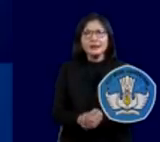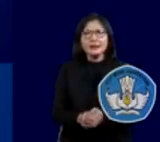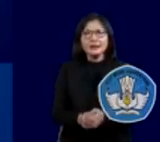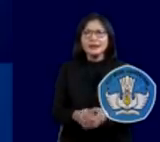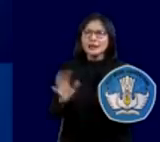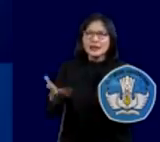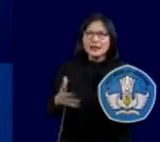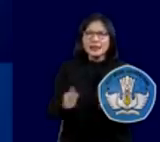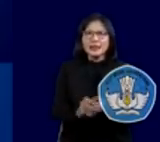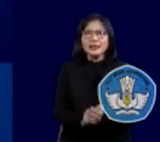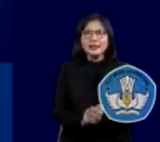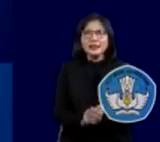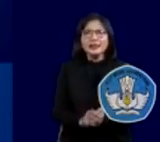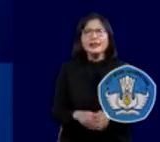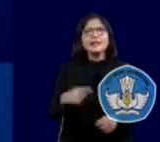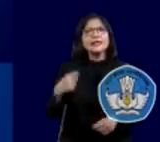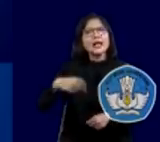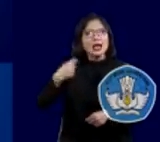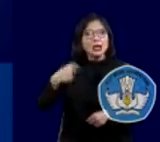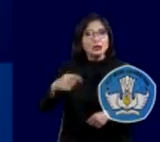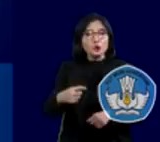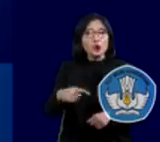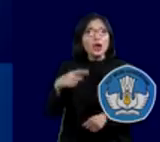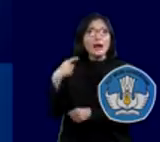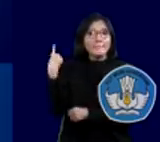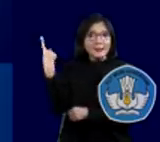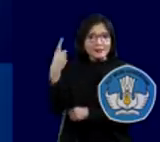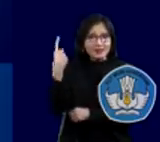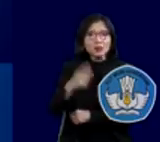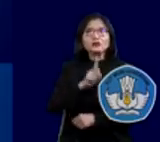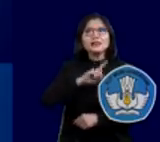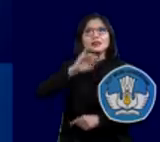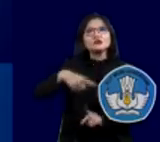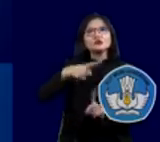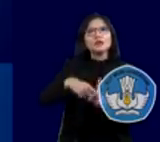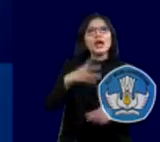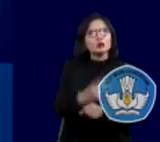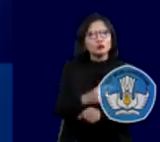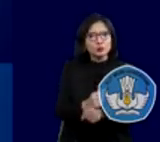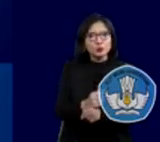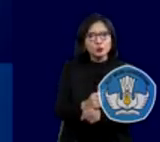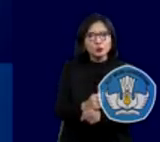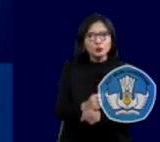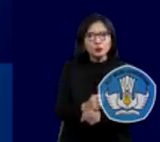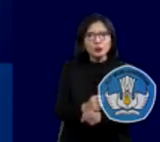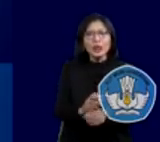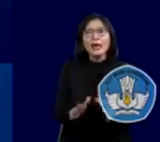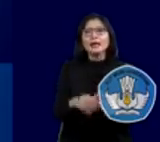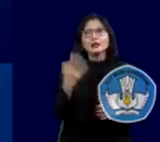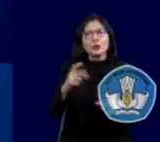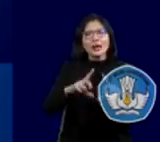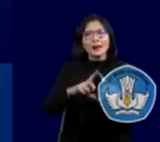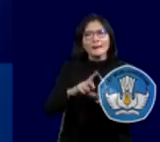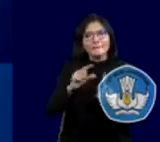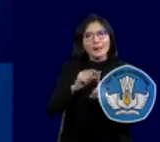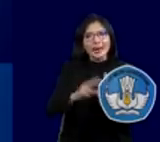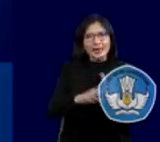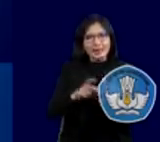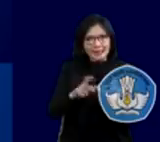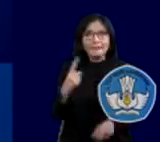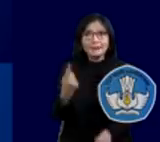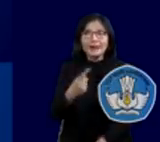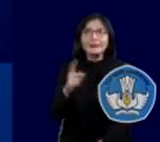sekolah negeri kita itu mencapai sekitar 1 juta guru. Ini di luar PNS yang saat ini mengajar. Jadi yang pertama adalah